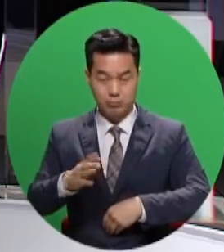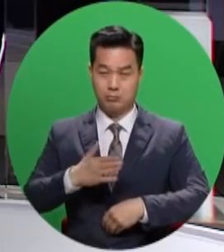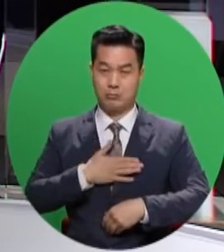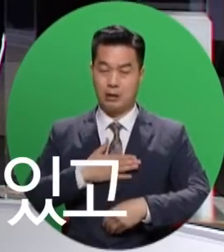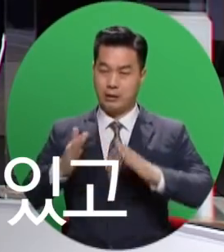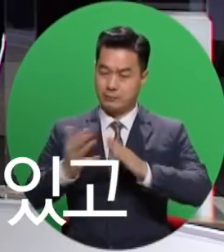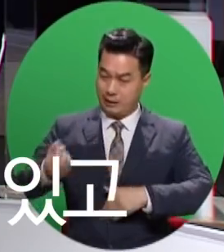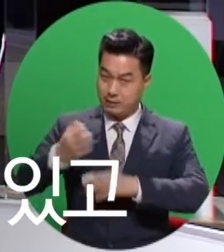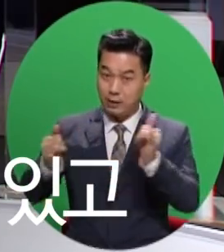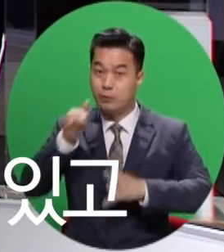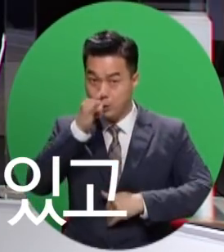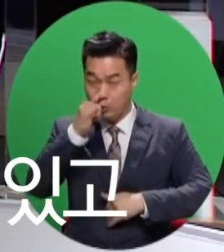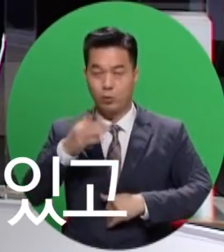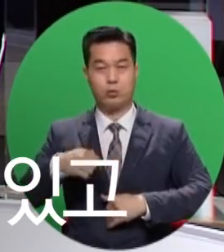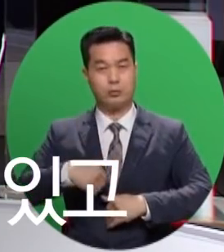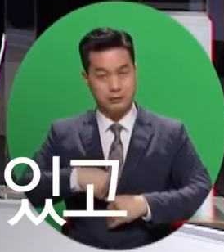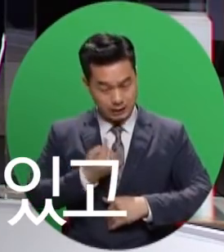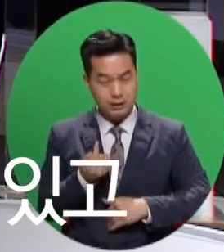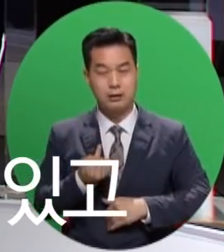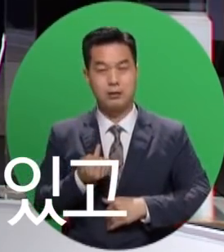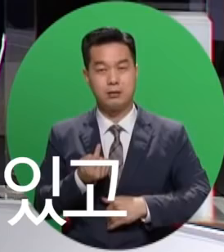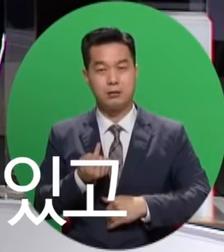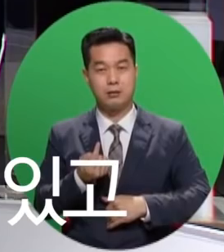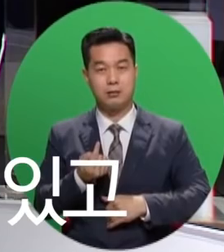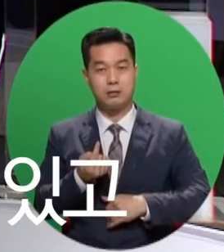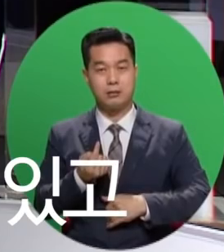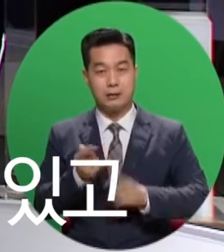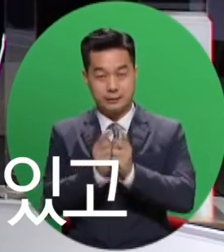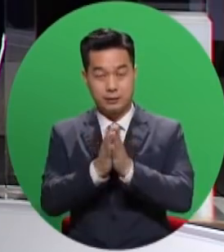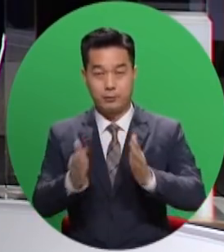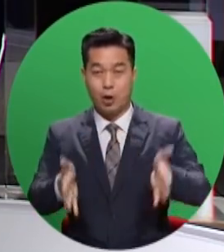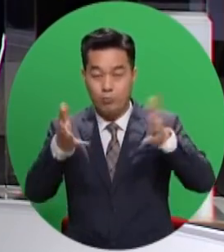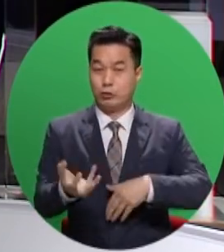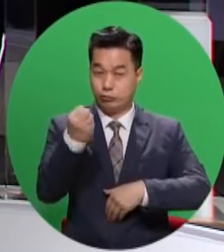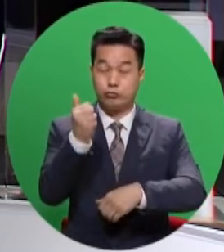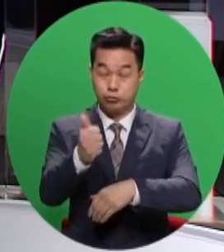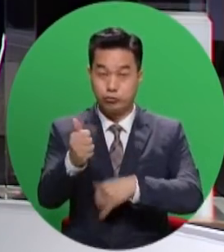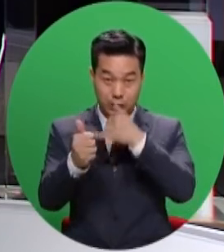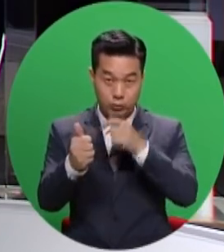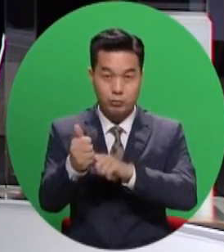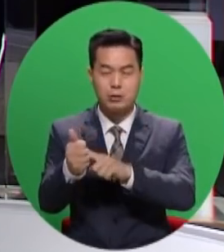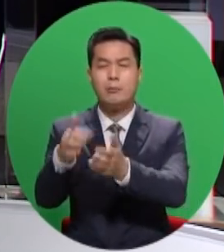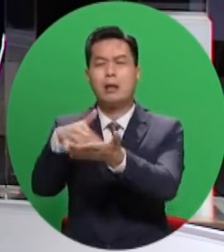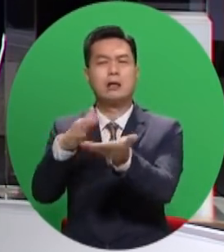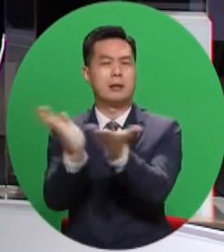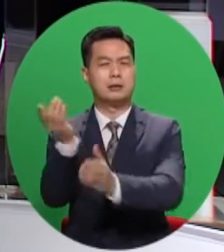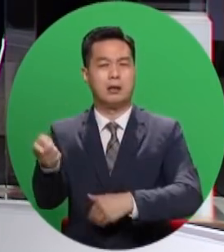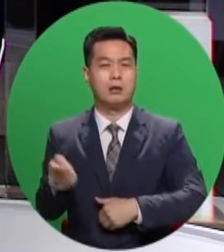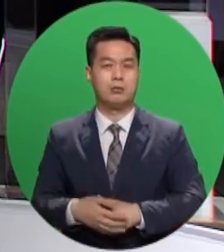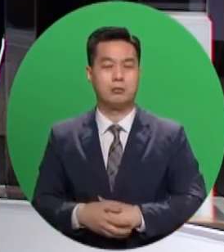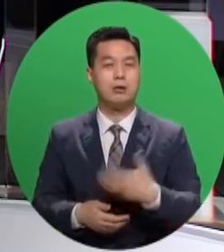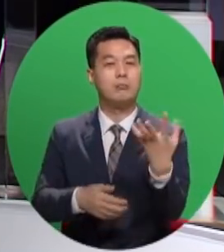가진 사람도 있고요 자기 이 자기가 자기 자가 로 들어가서 한 사람도 있고요 그 계산이 엉터리 입니다 아니까 응원하시는